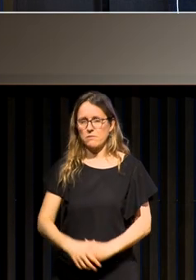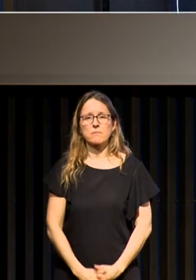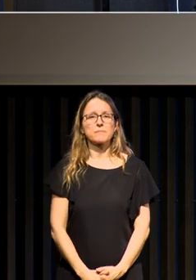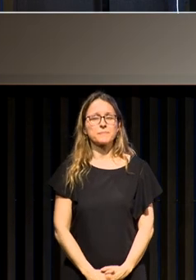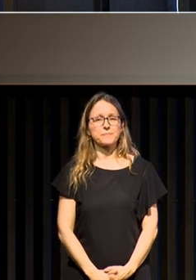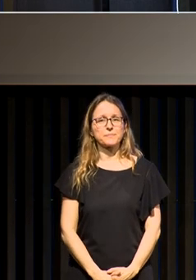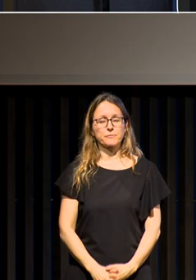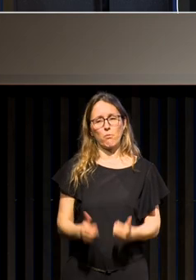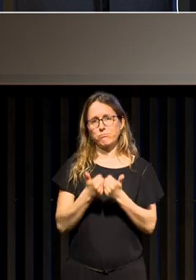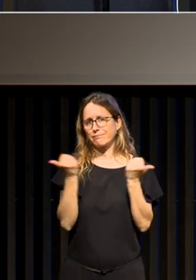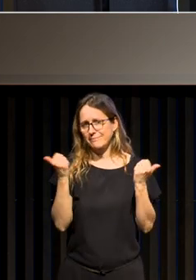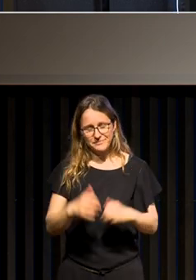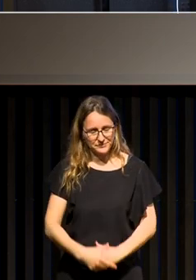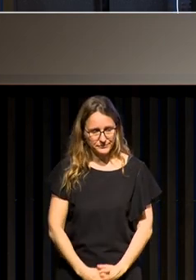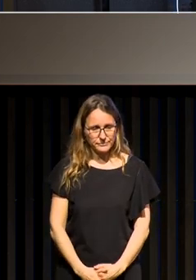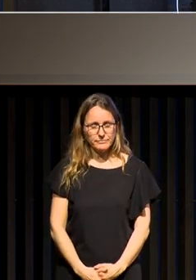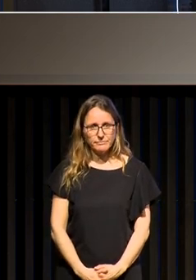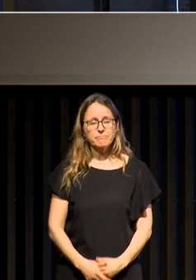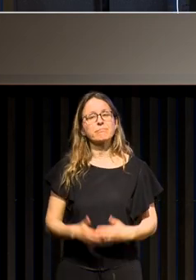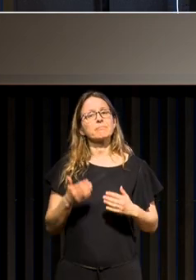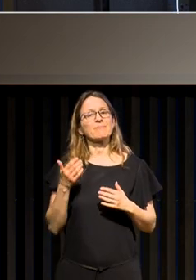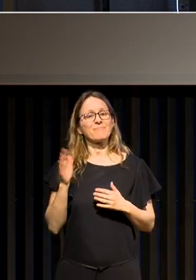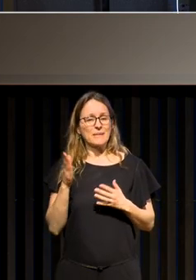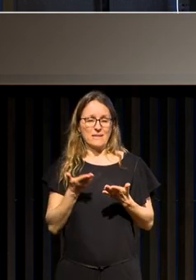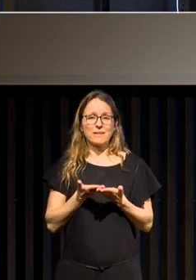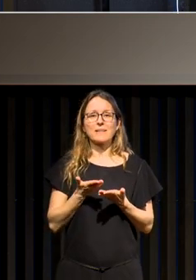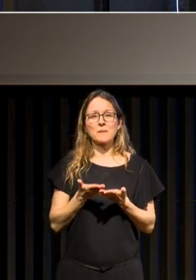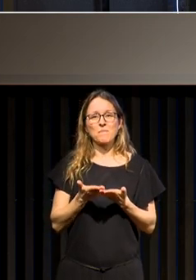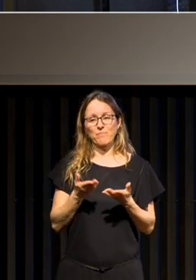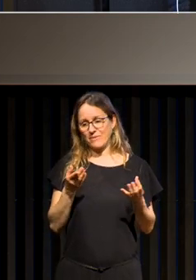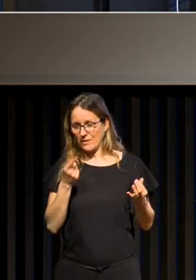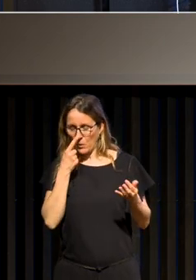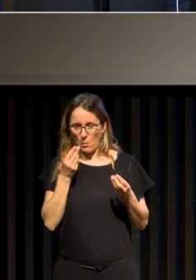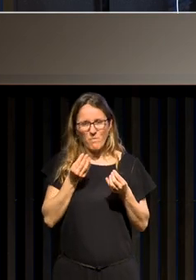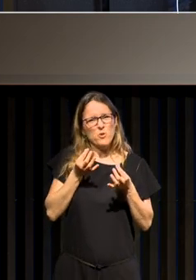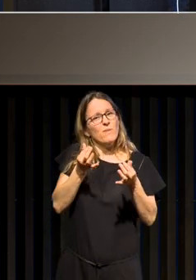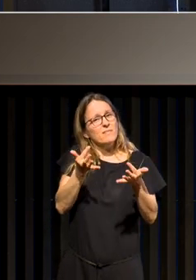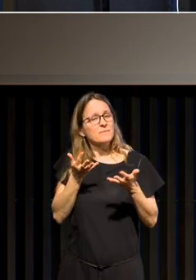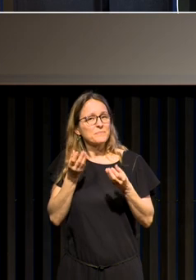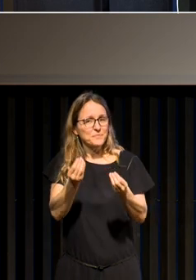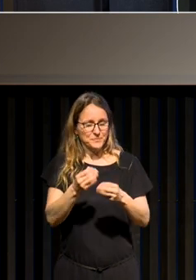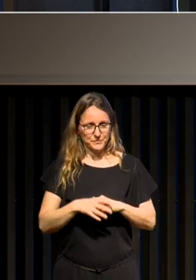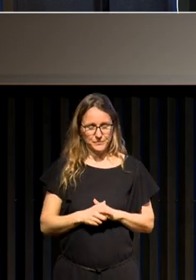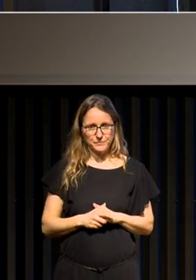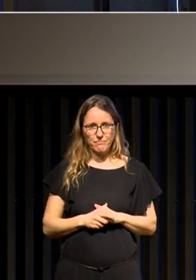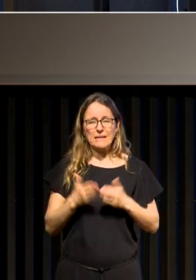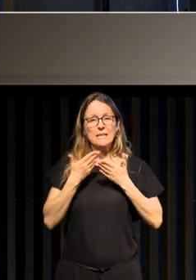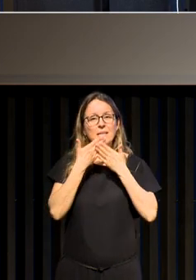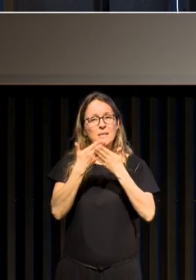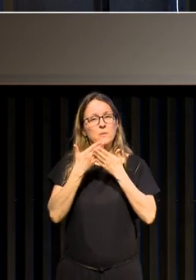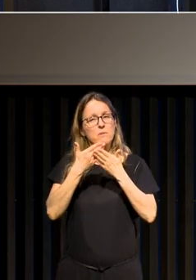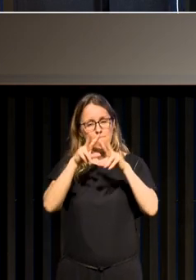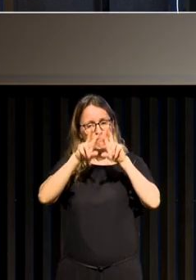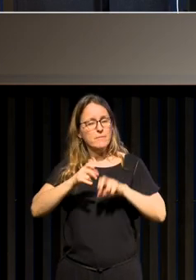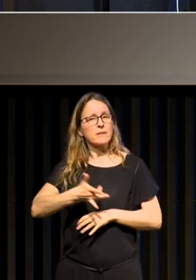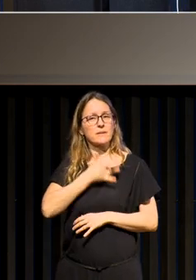Alors, voilà. Mais pour nuancer un petit peu l'efficacité de ce qu'on fait, voici, alors ça c'est une étude qui est